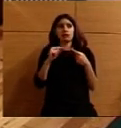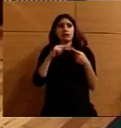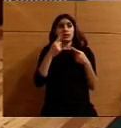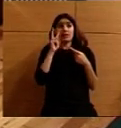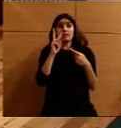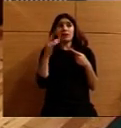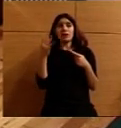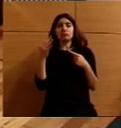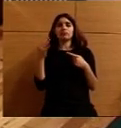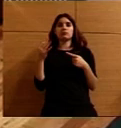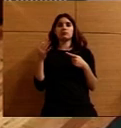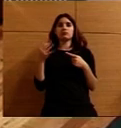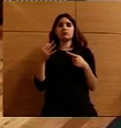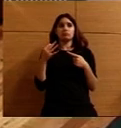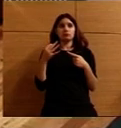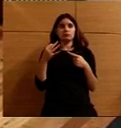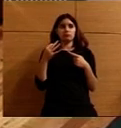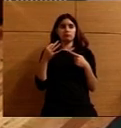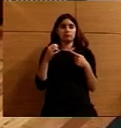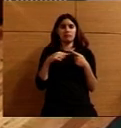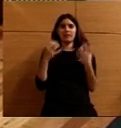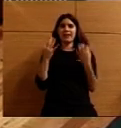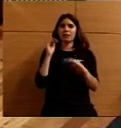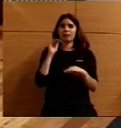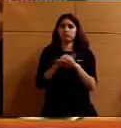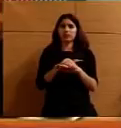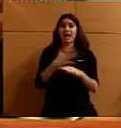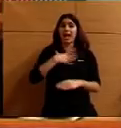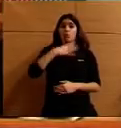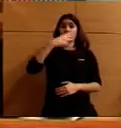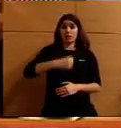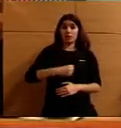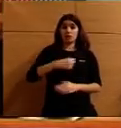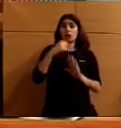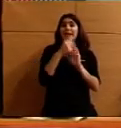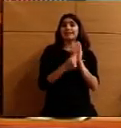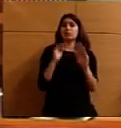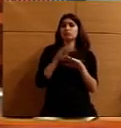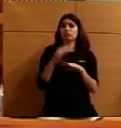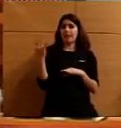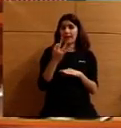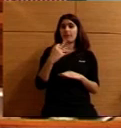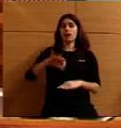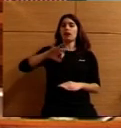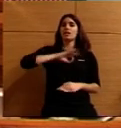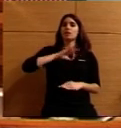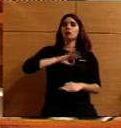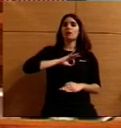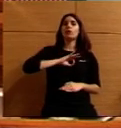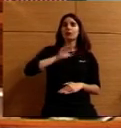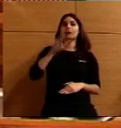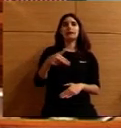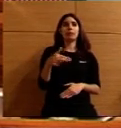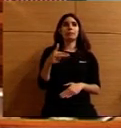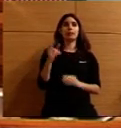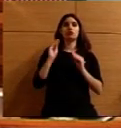hem vist que tenen que complir els ajuntaments certs requisits i que la Diputació també